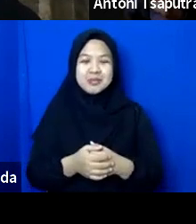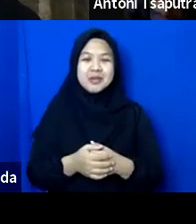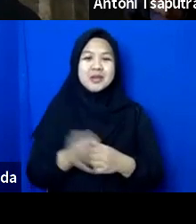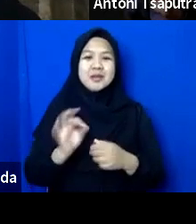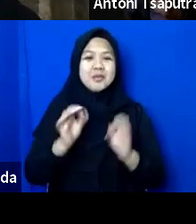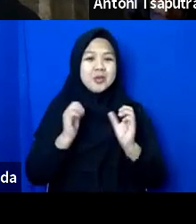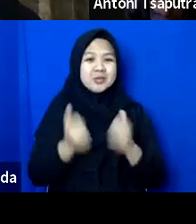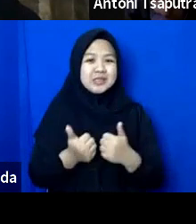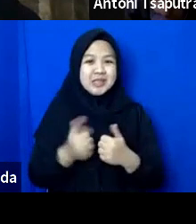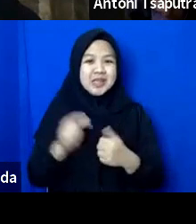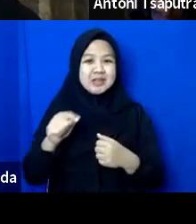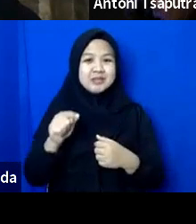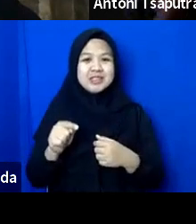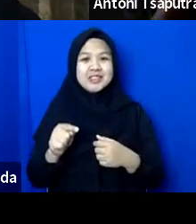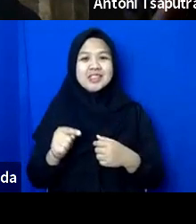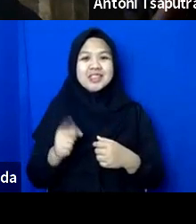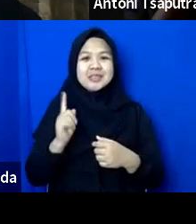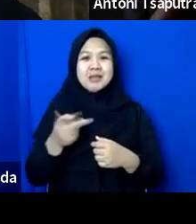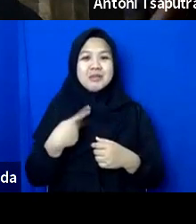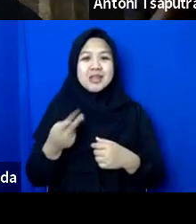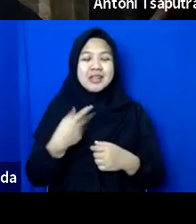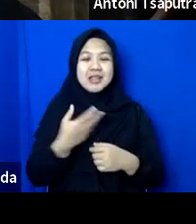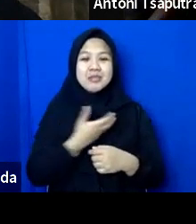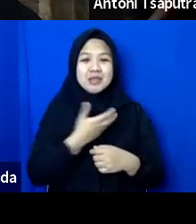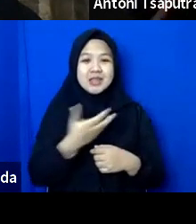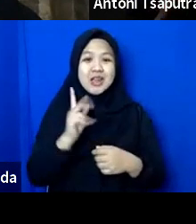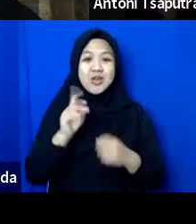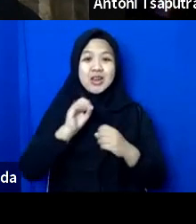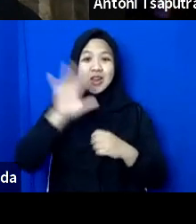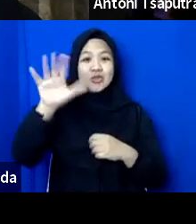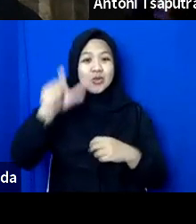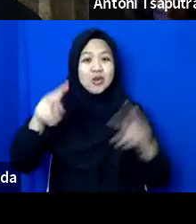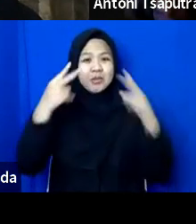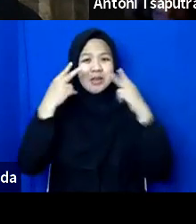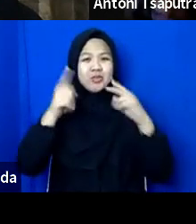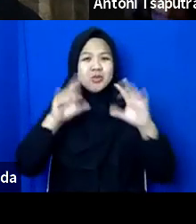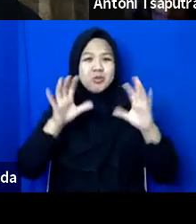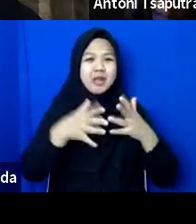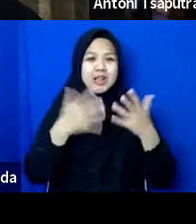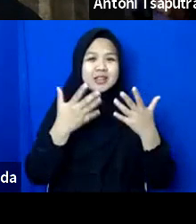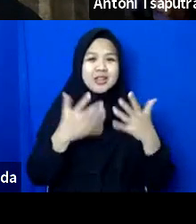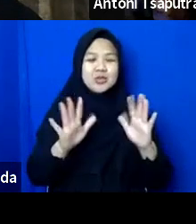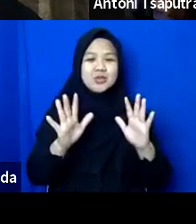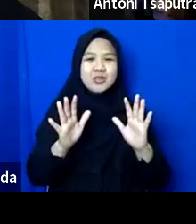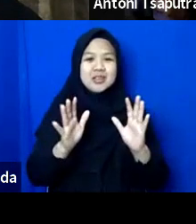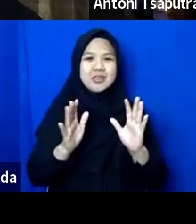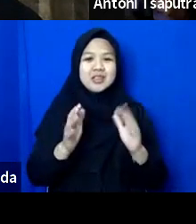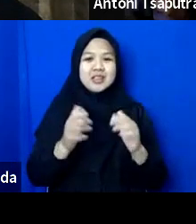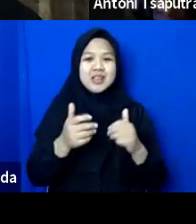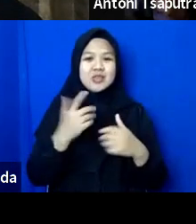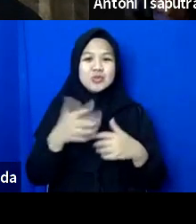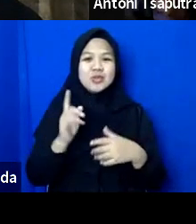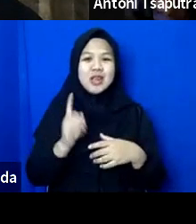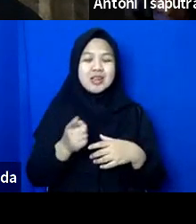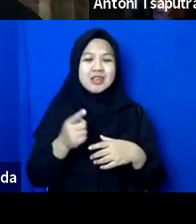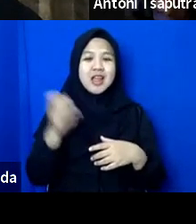Belum siap loh ini apa namanya Karena kita tuh pengen ketika dilaunching orang ngelihat paketnya tuh udah ngirim jadi Udah